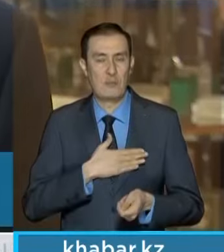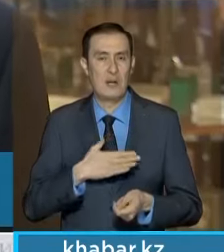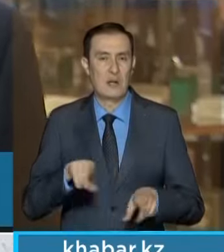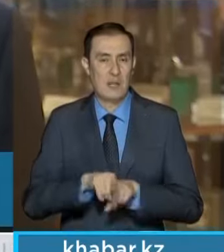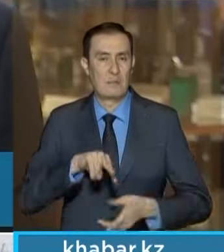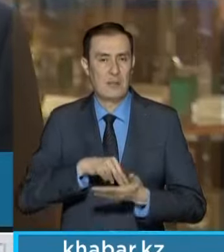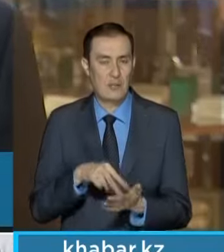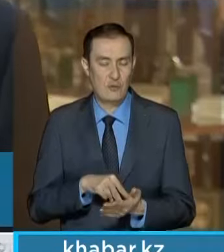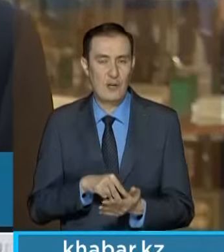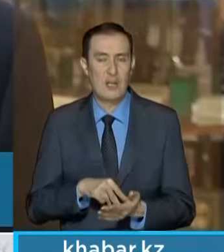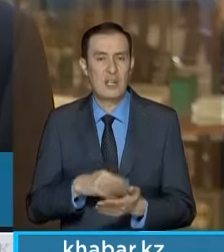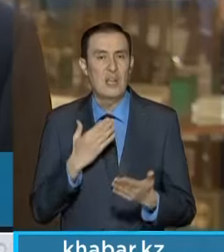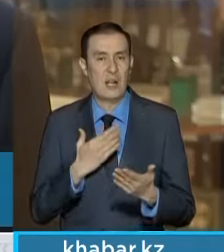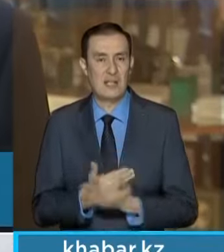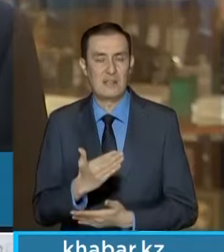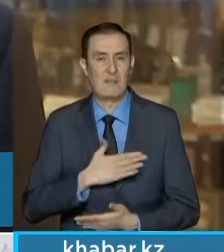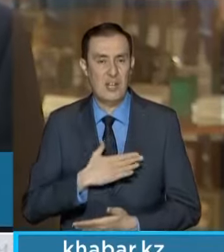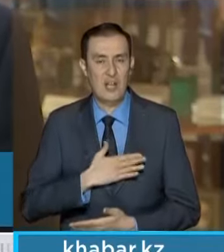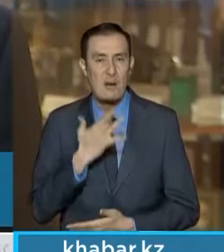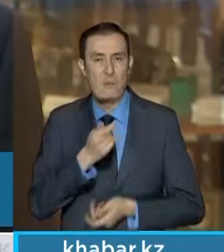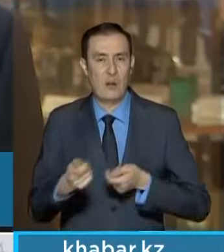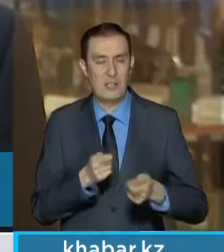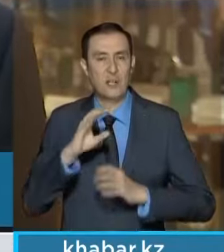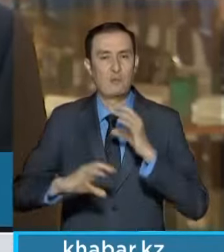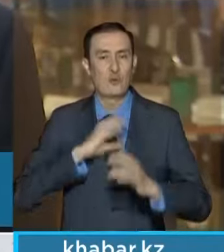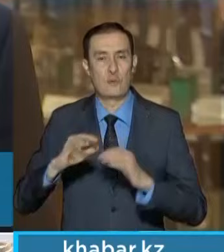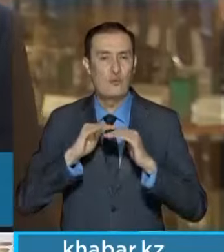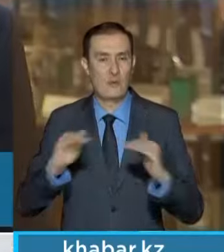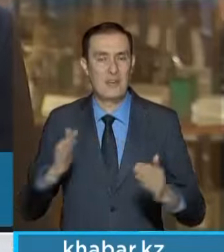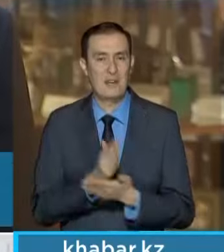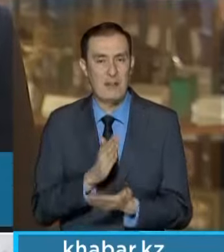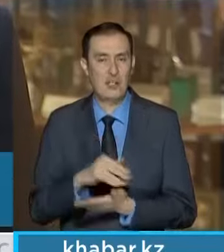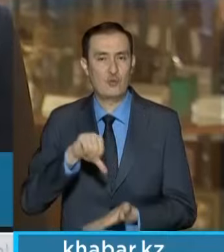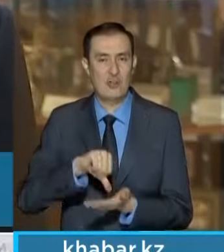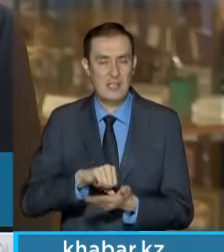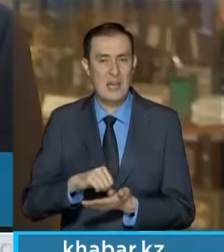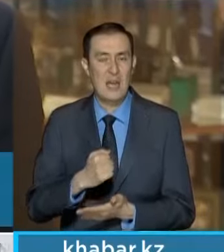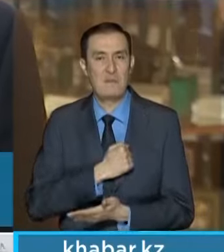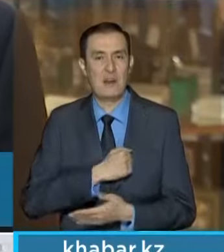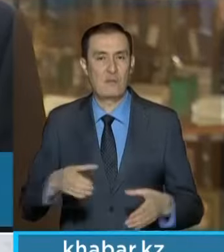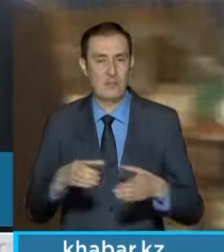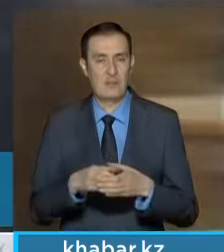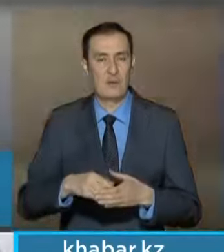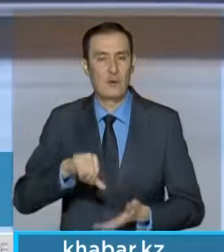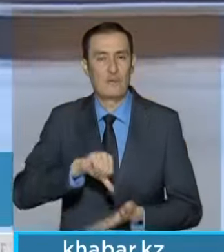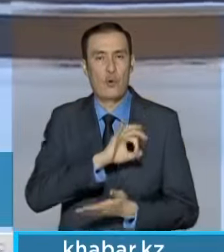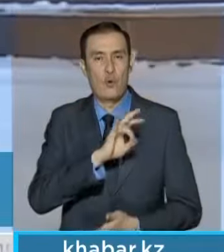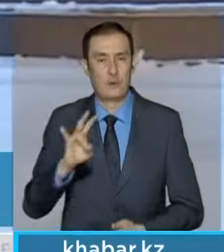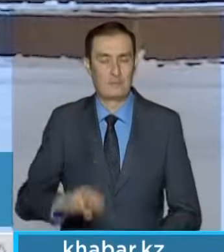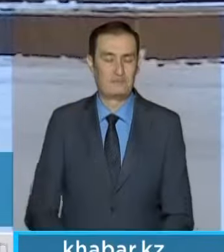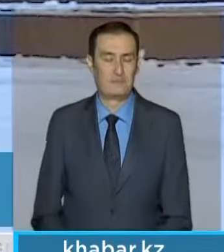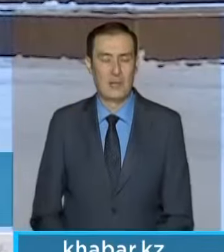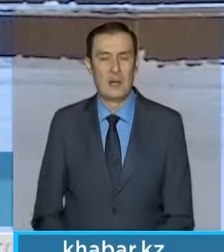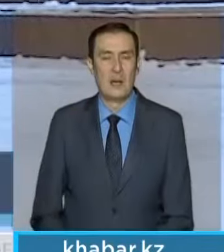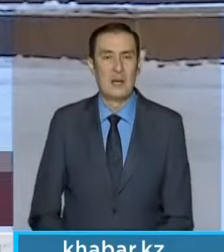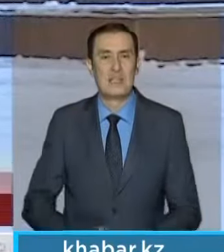позиционируем. И, естественно, как доказательством нашей политики на международной арене является и участие в миротворческих миссиях Казахстана.